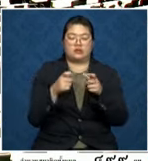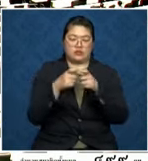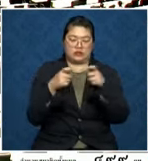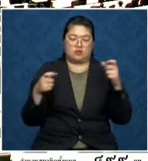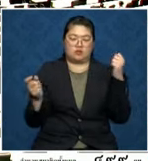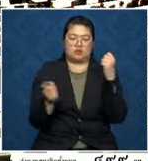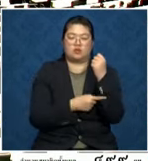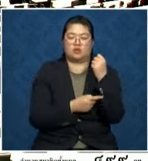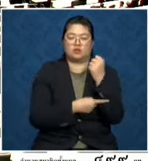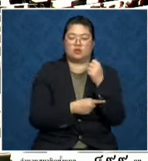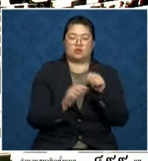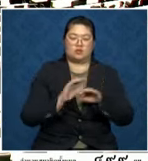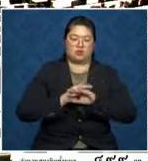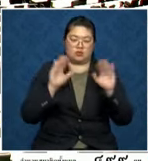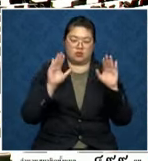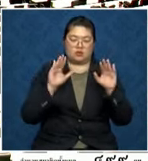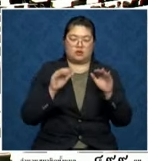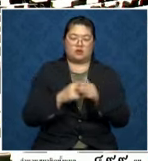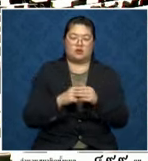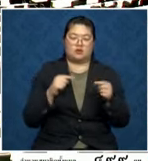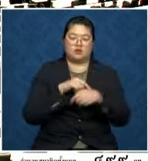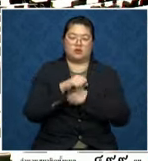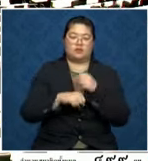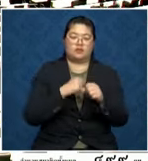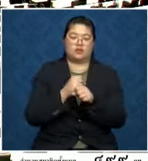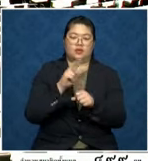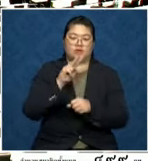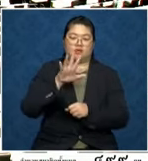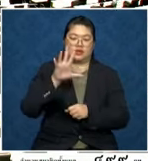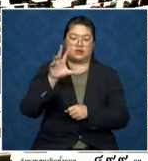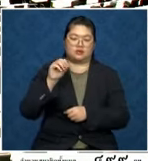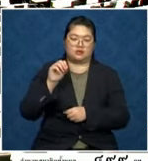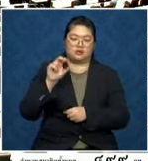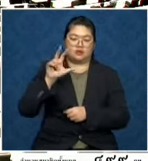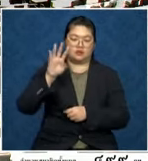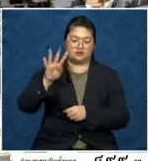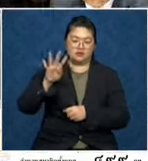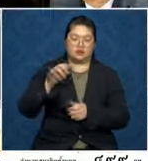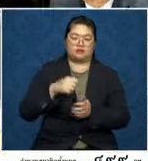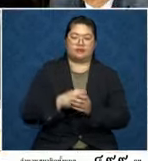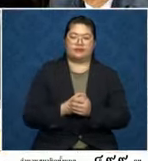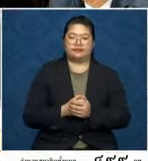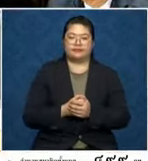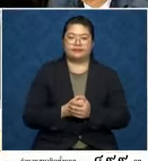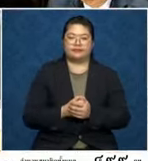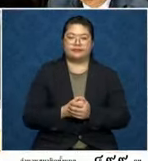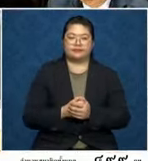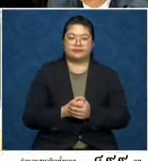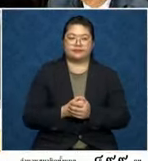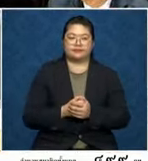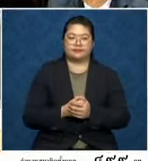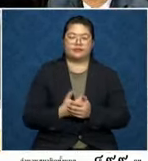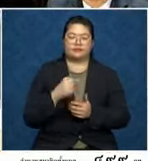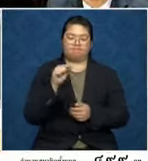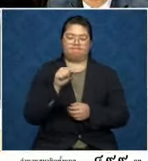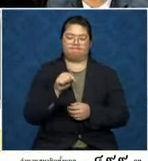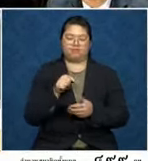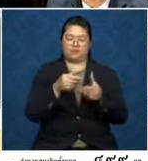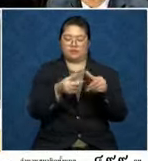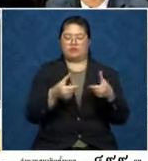จากการใช้เช็คพ.ศ.2534พ.ศ.ซึ่งเป็นเจตนารม